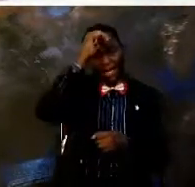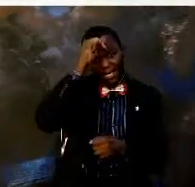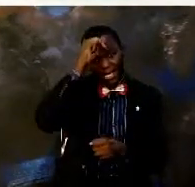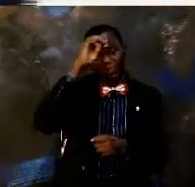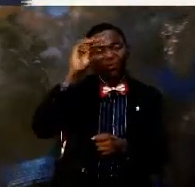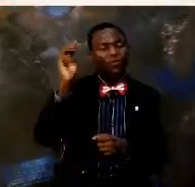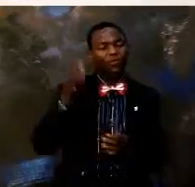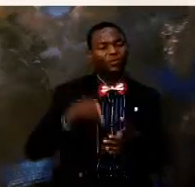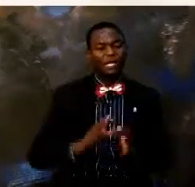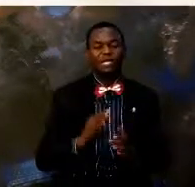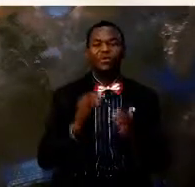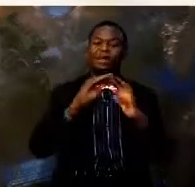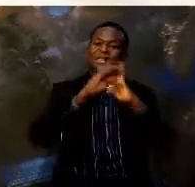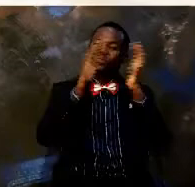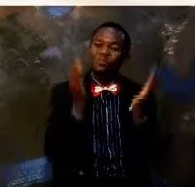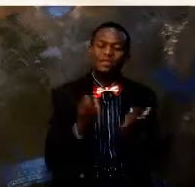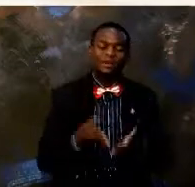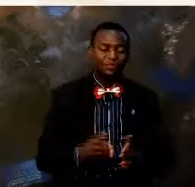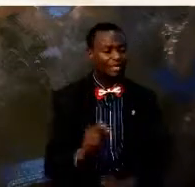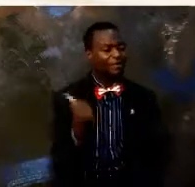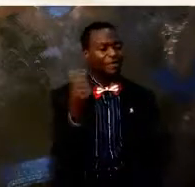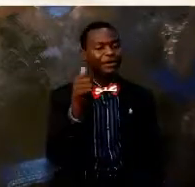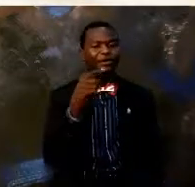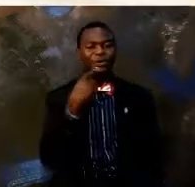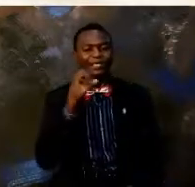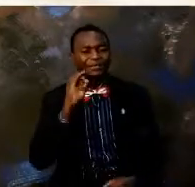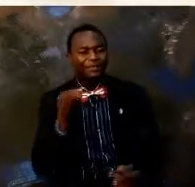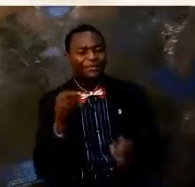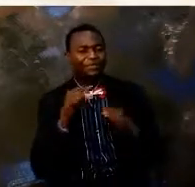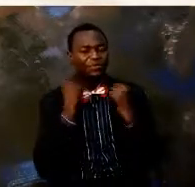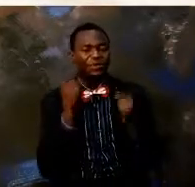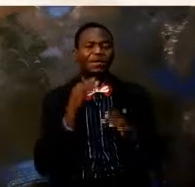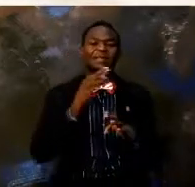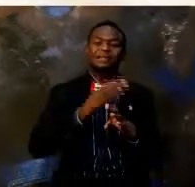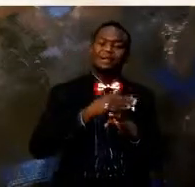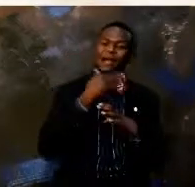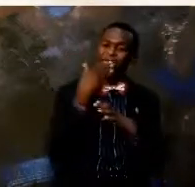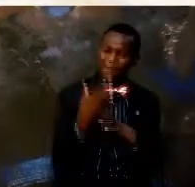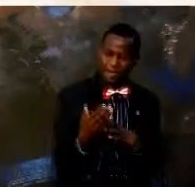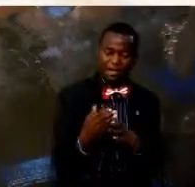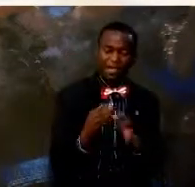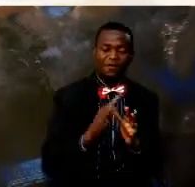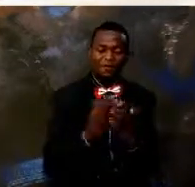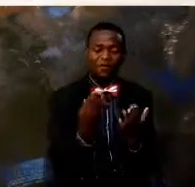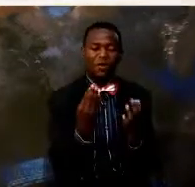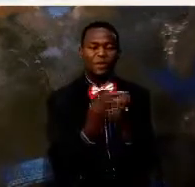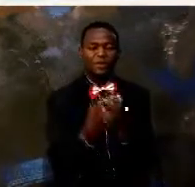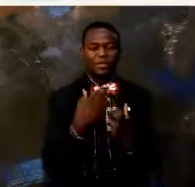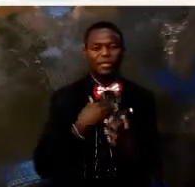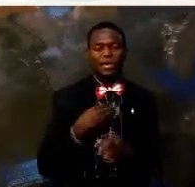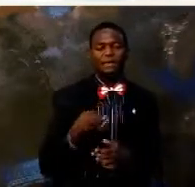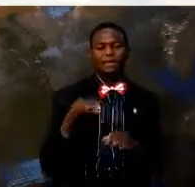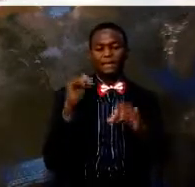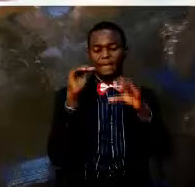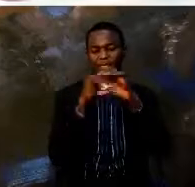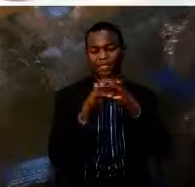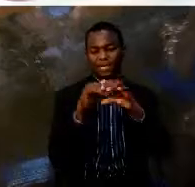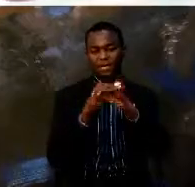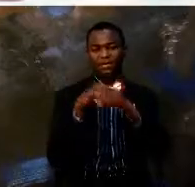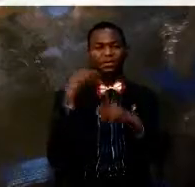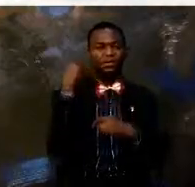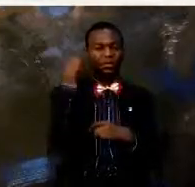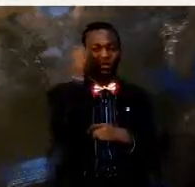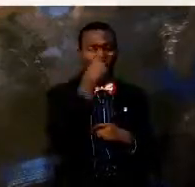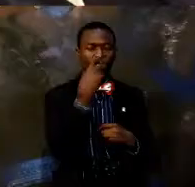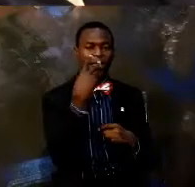dunia haijaumbwa. Unasemaje pasta? Ni kabla. Fungua pamoja nami Mithali sura ya 8 na mstari